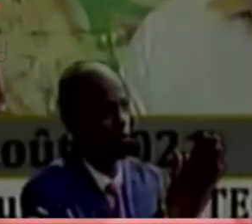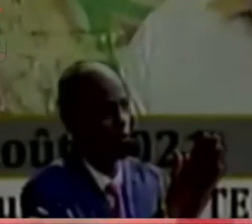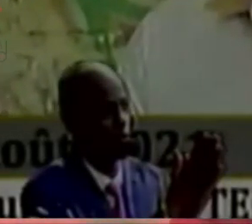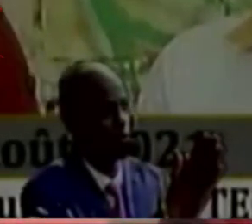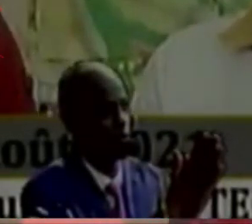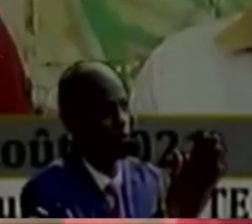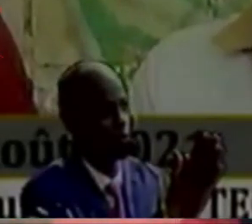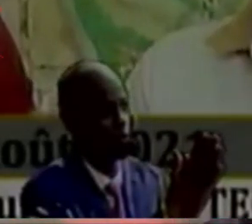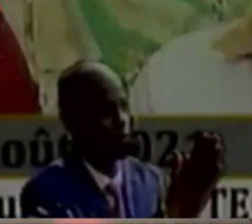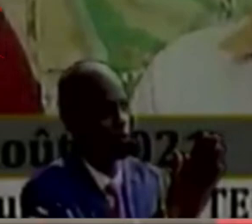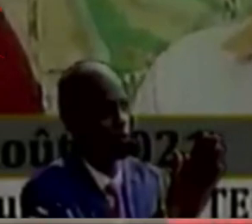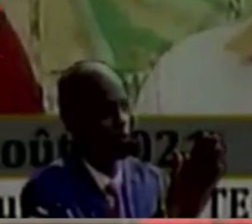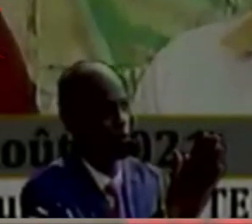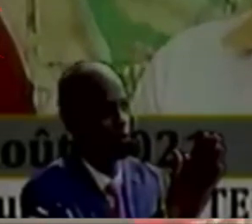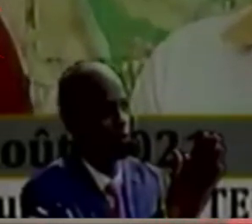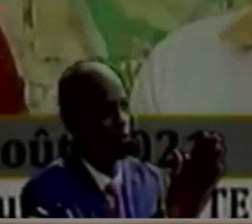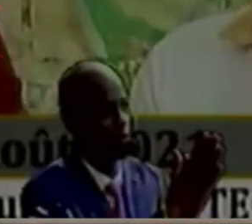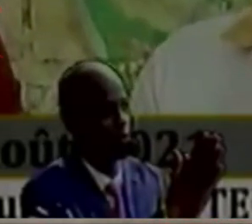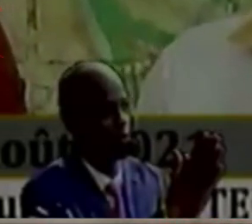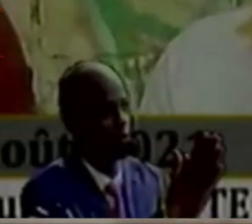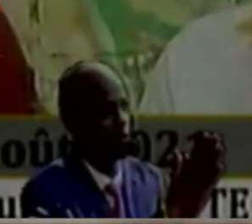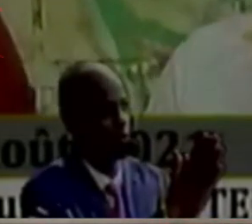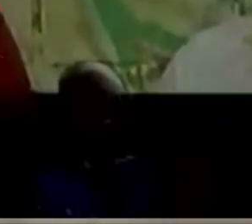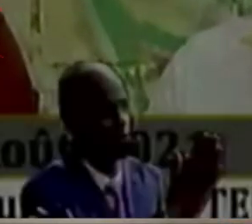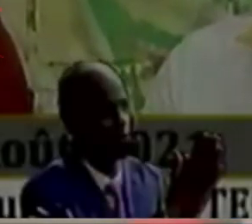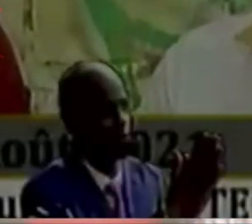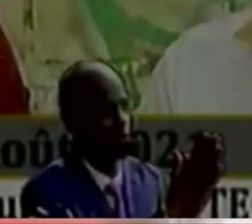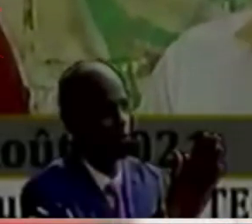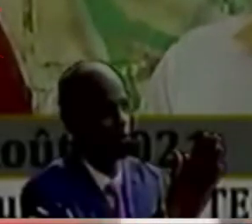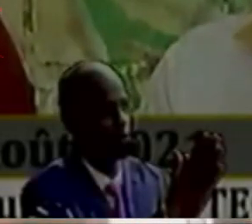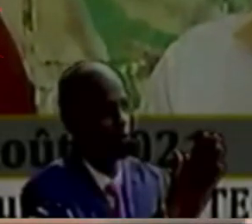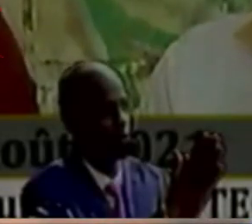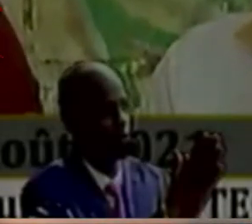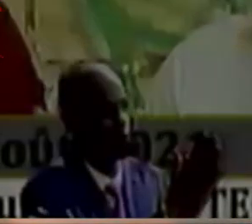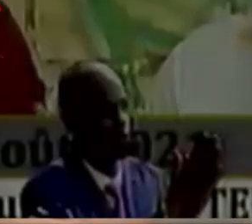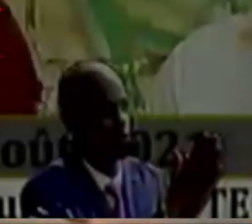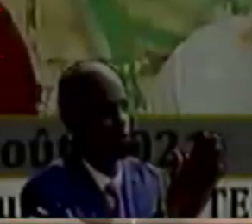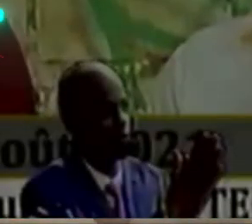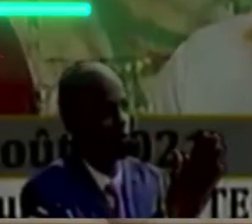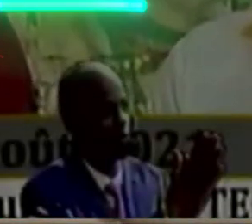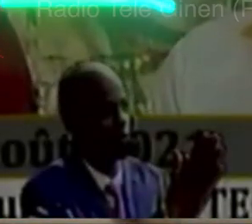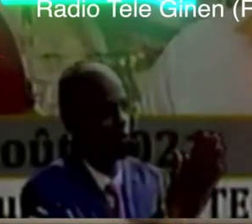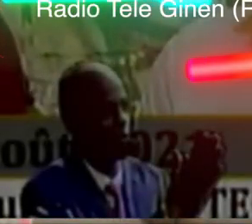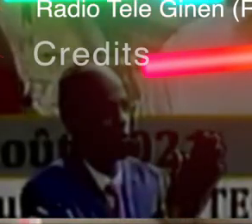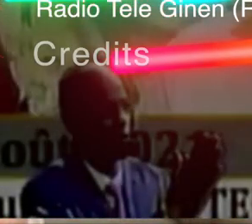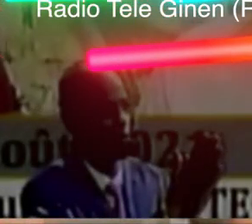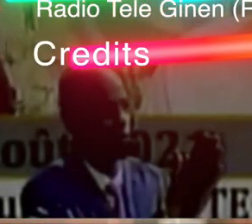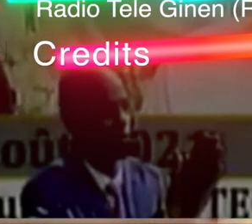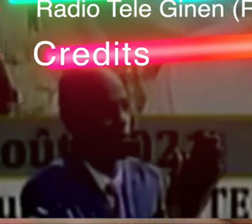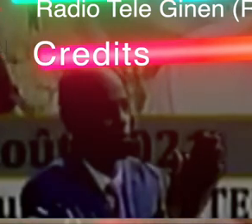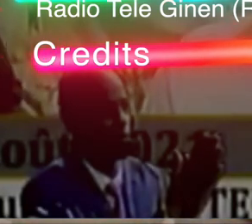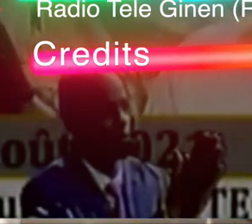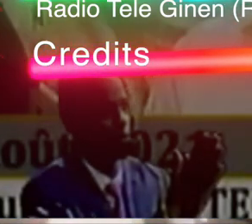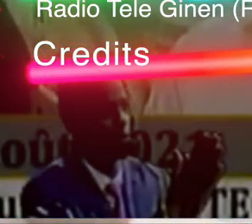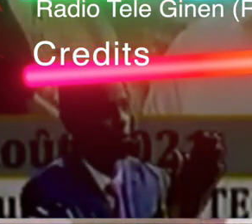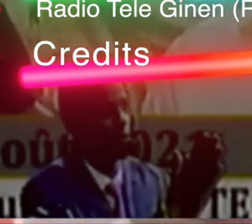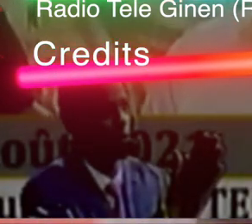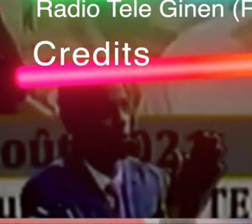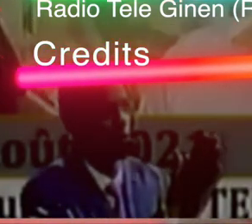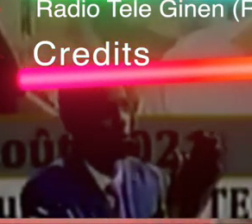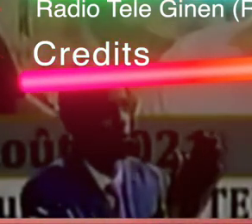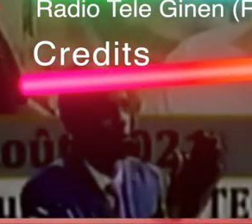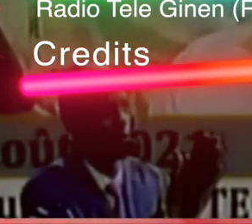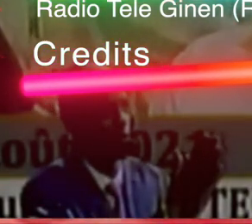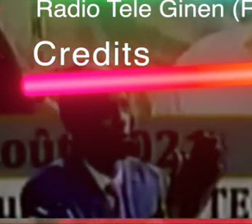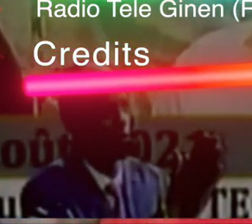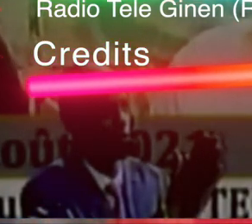les yeux sur nous. Parce que je dis, là, nous ne sommes pas là, nous ne sommes pas là, nous ne sommes pas là, nous ne encore. Parce que je